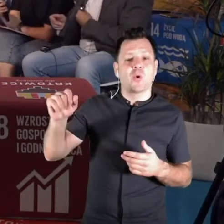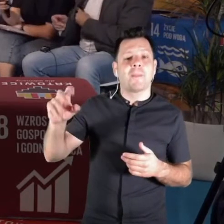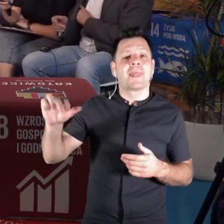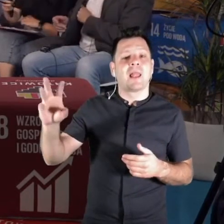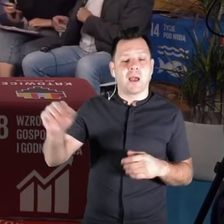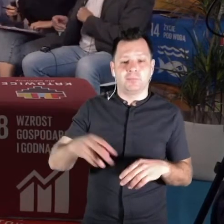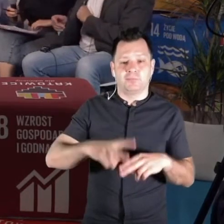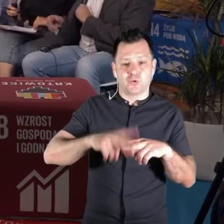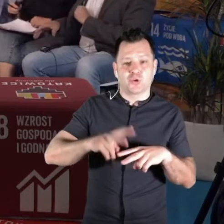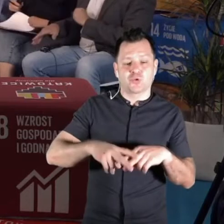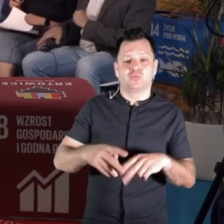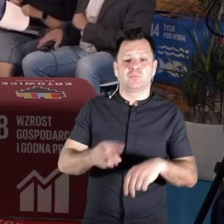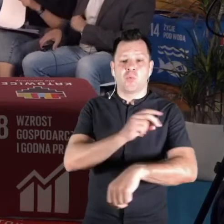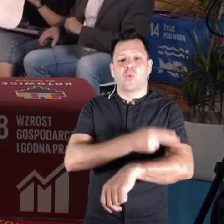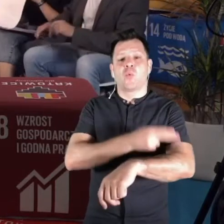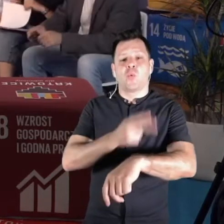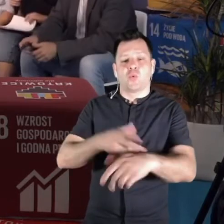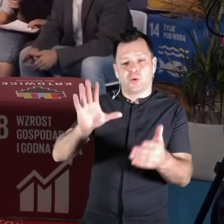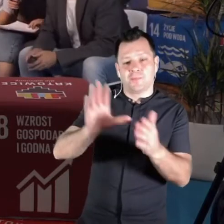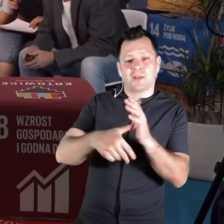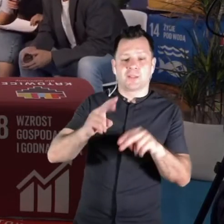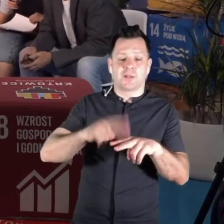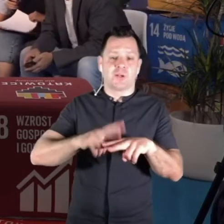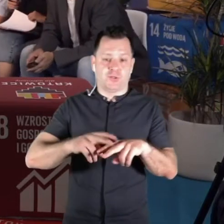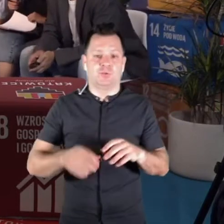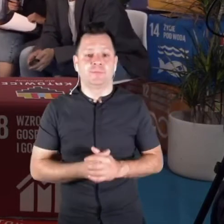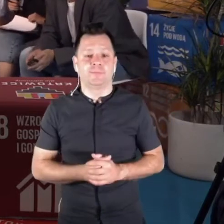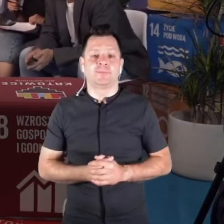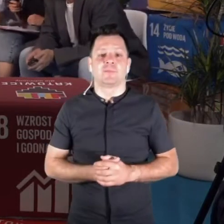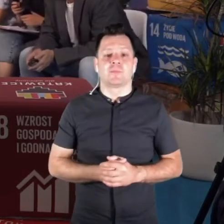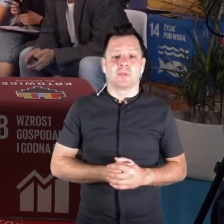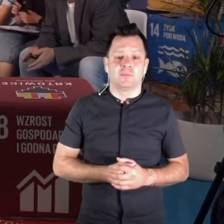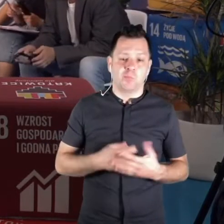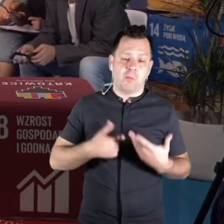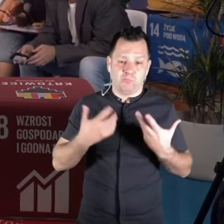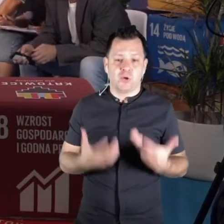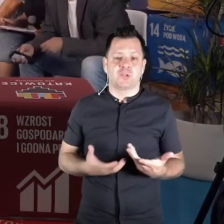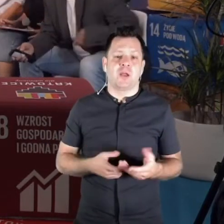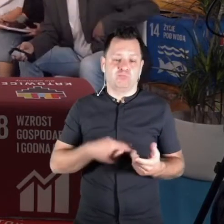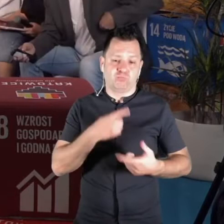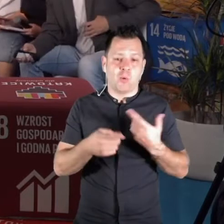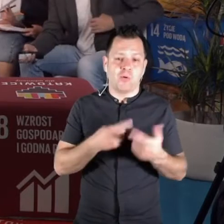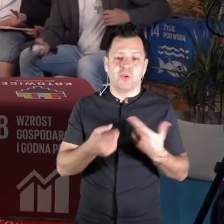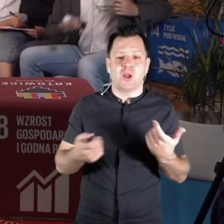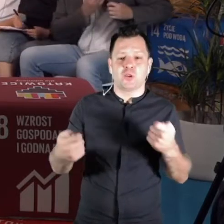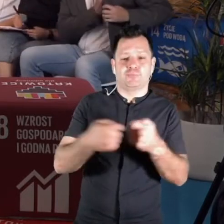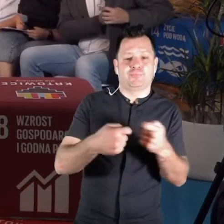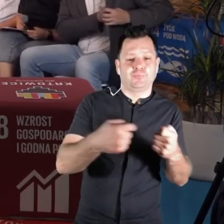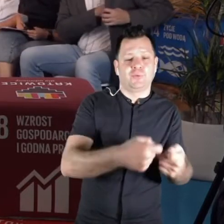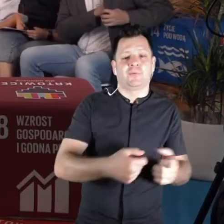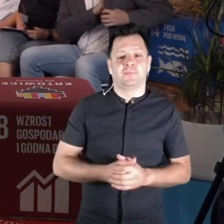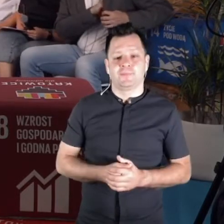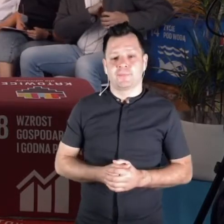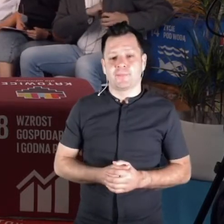w Urzędzie Miasta Rzeszowa. Chciałam Państwu opowiedzieć o naszej rzeszowskiej akceleracji. Nasza